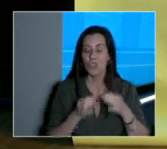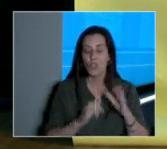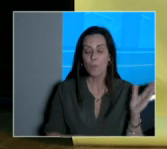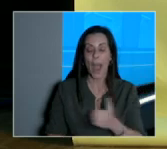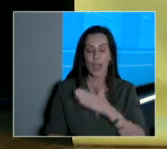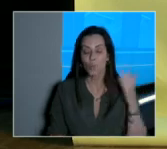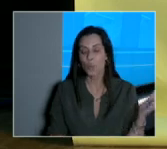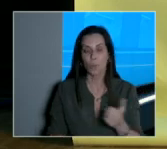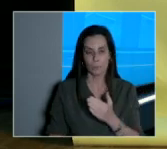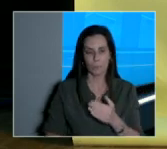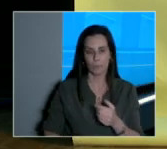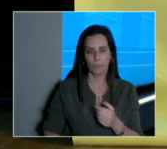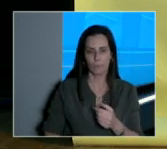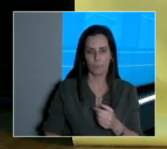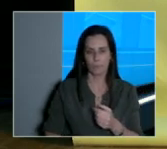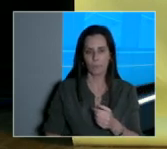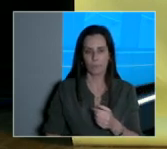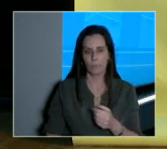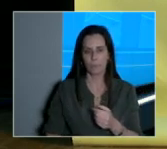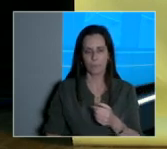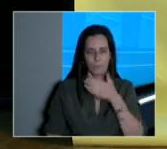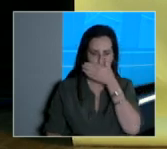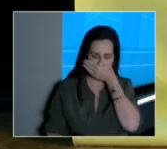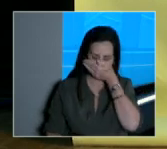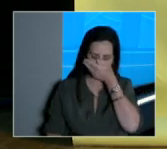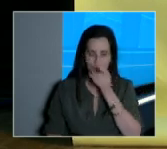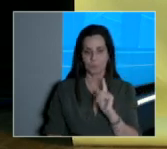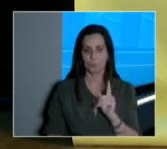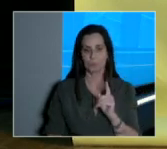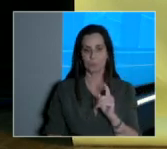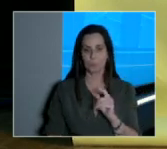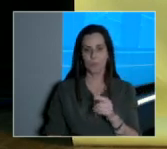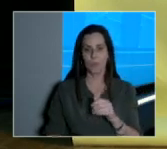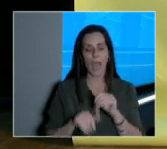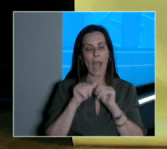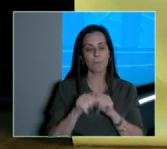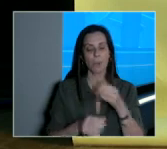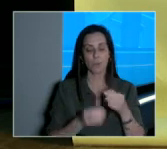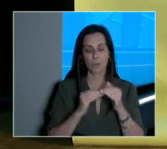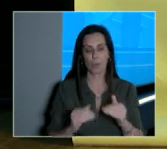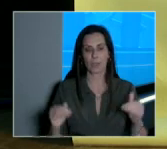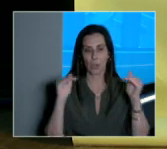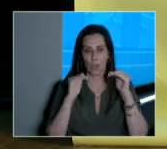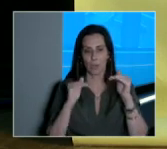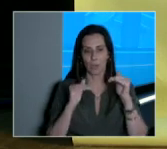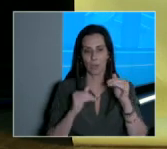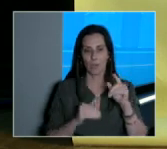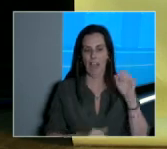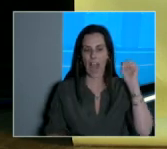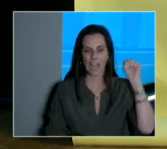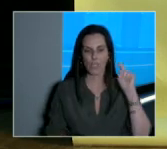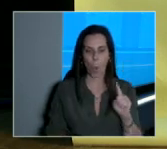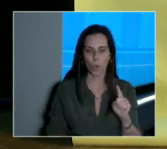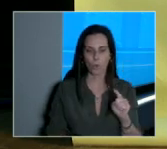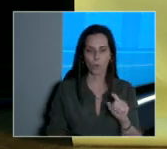בקבוצות בלי לתת לכל אחד מאחד מהם לבוא ולהגיד את מה שיש להם. הרוח הגבית שנתן בגץ לעריצות השלטון ולשלטון